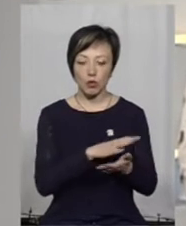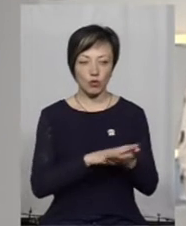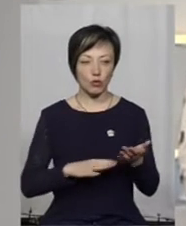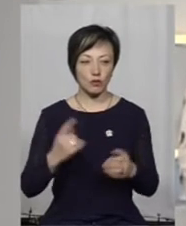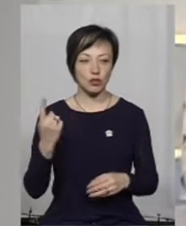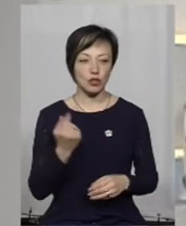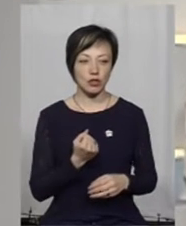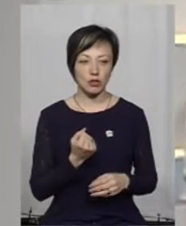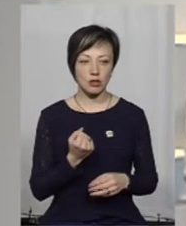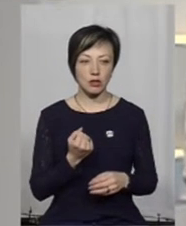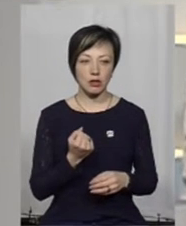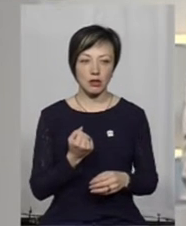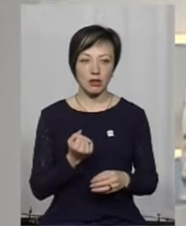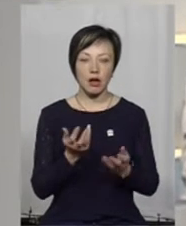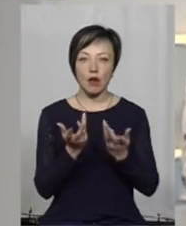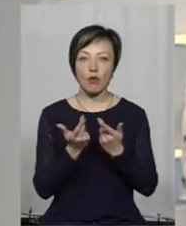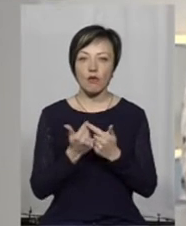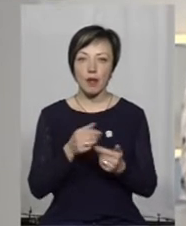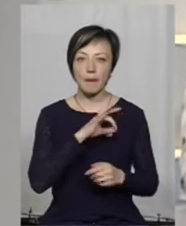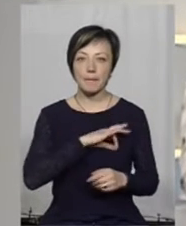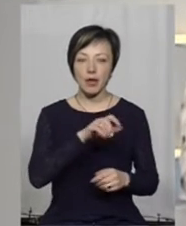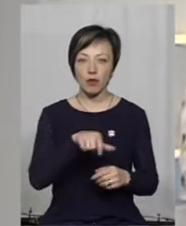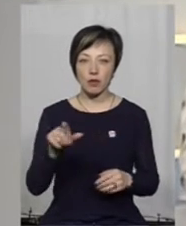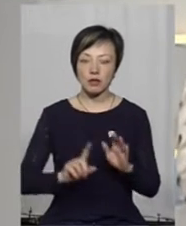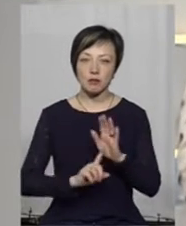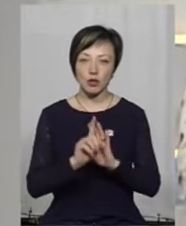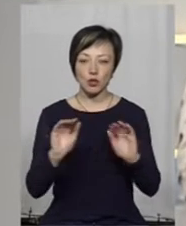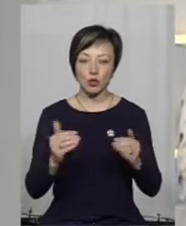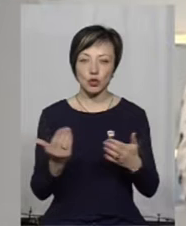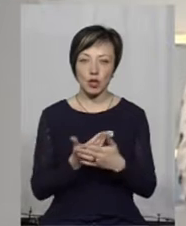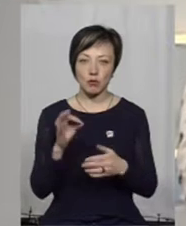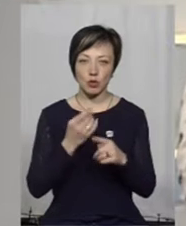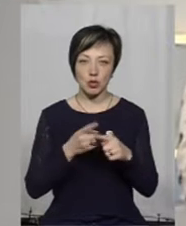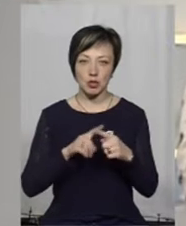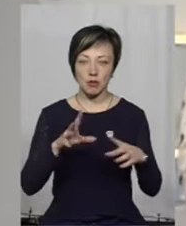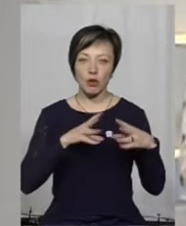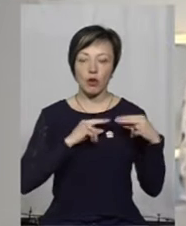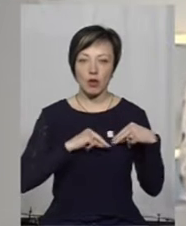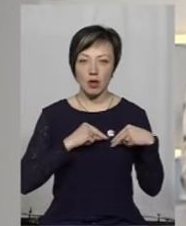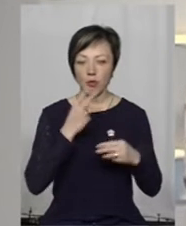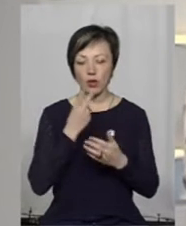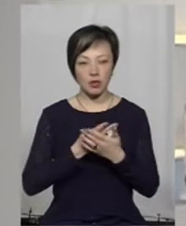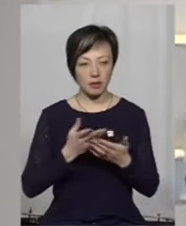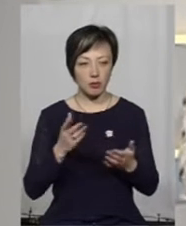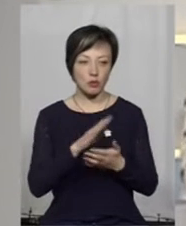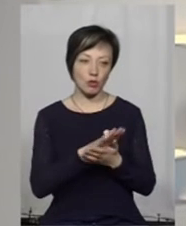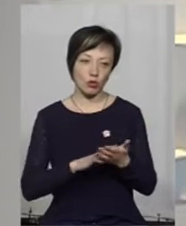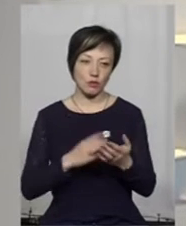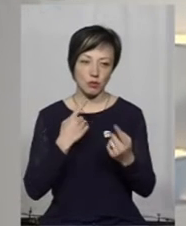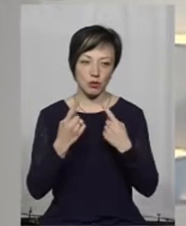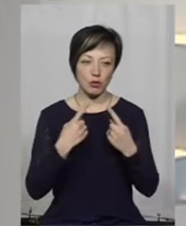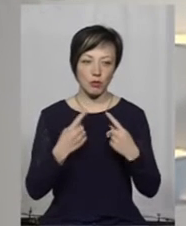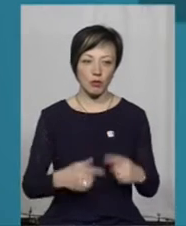упродовж тижня рахували пільговиків. Спершу сюжет про це моєї колеги Лесі Боровець. Подивимось і продовжимо